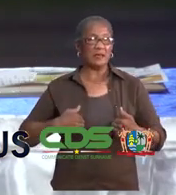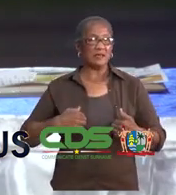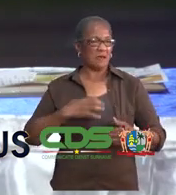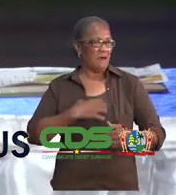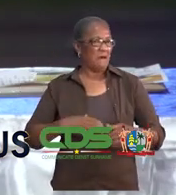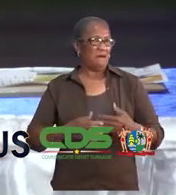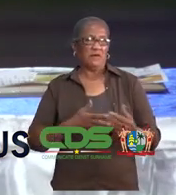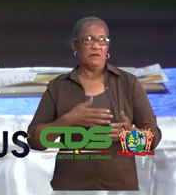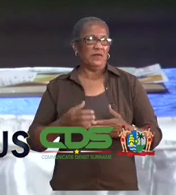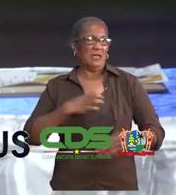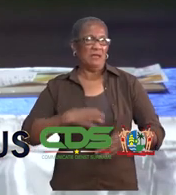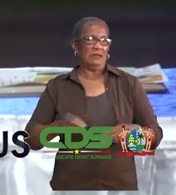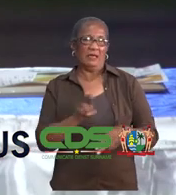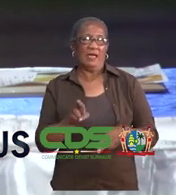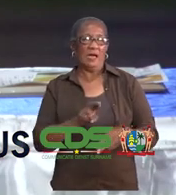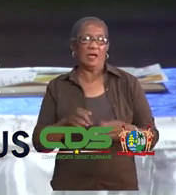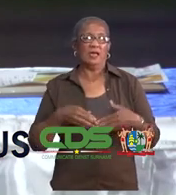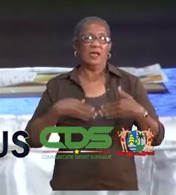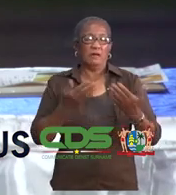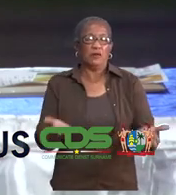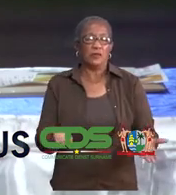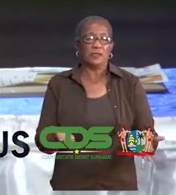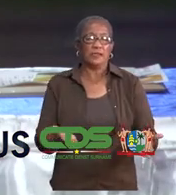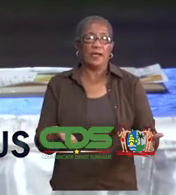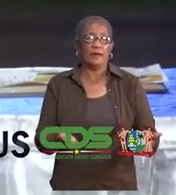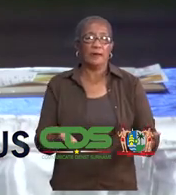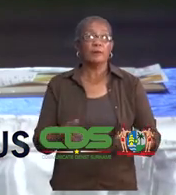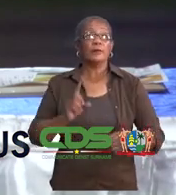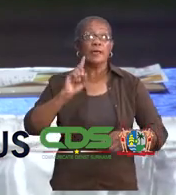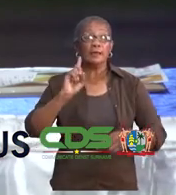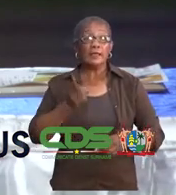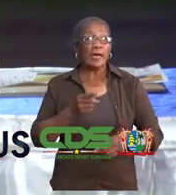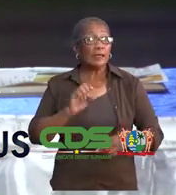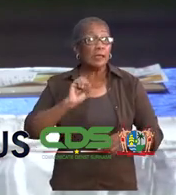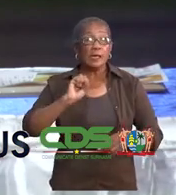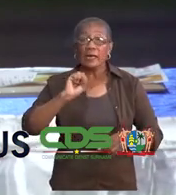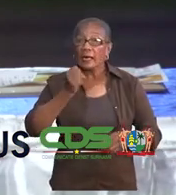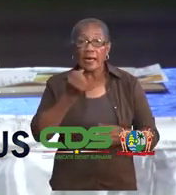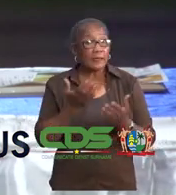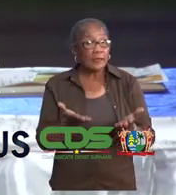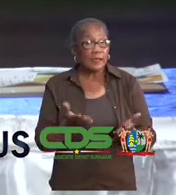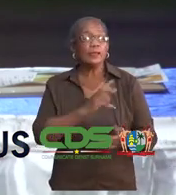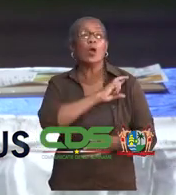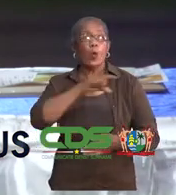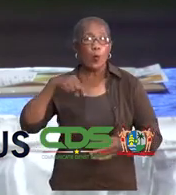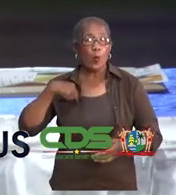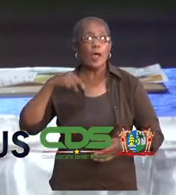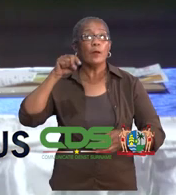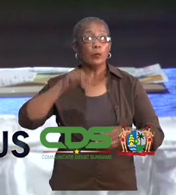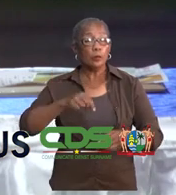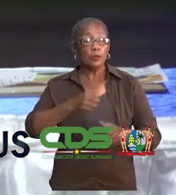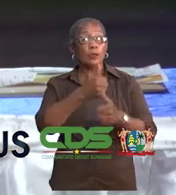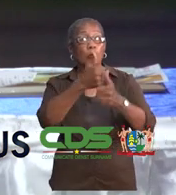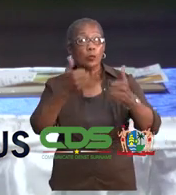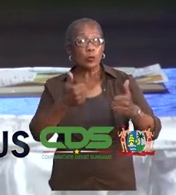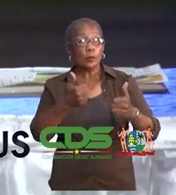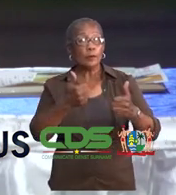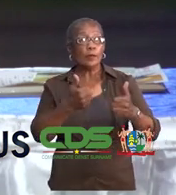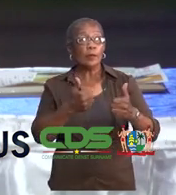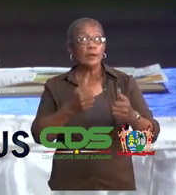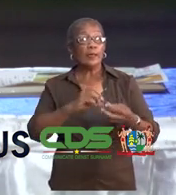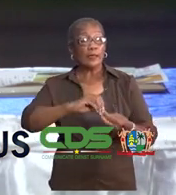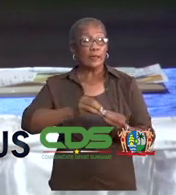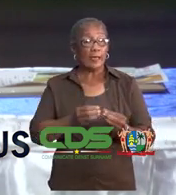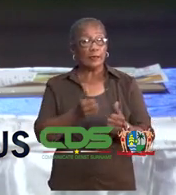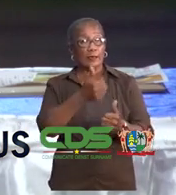op bepaalde voorstellen, dan gaat men niet komen. Wij moeten een klimaat hier creëren dat aantrekkelijk